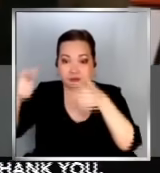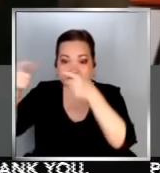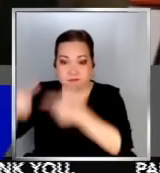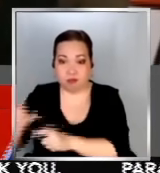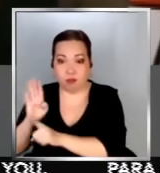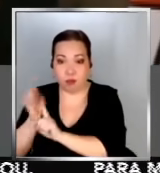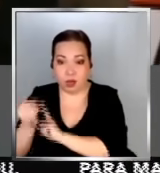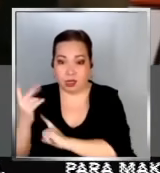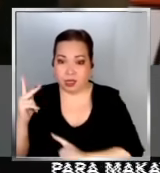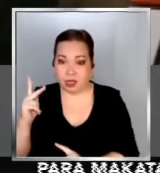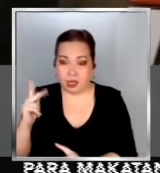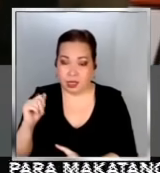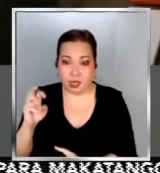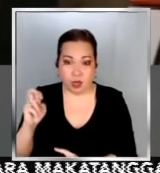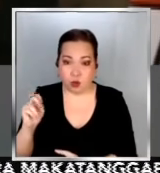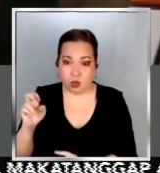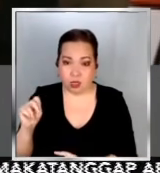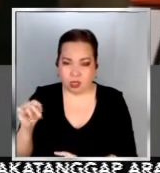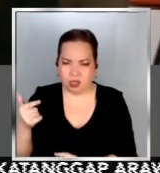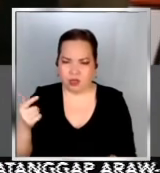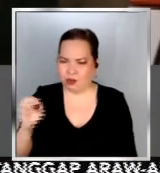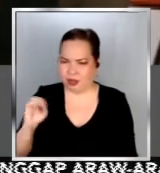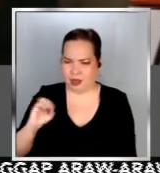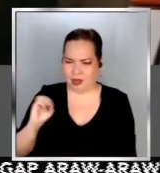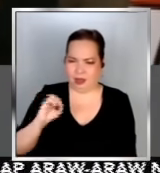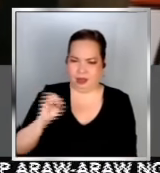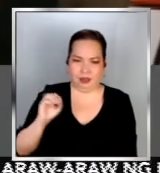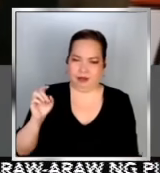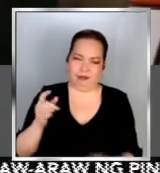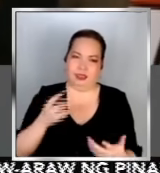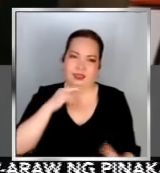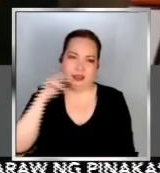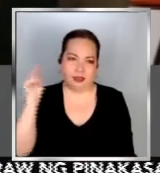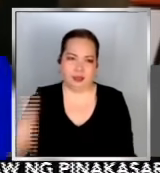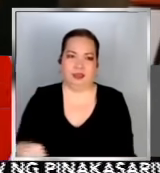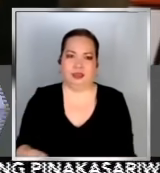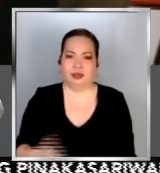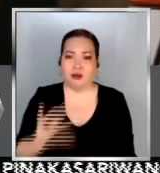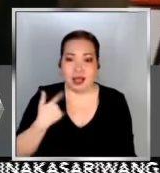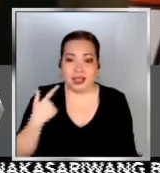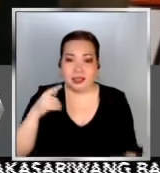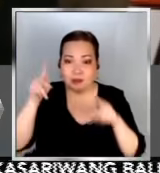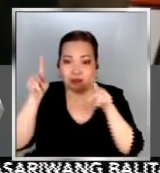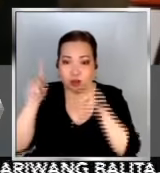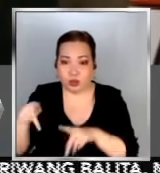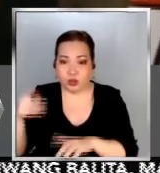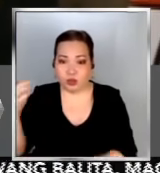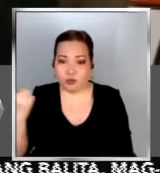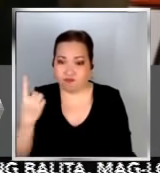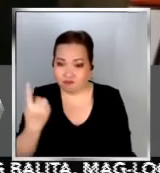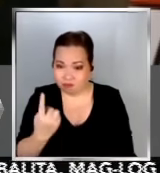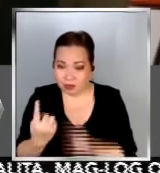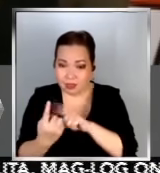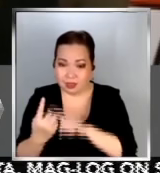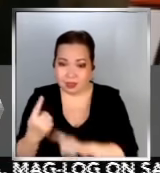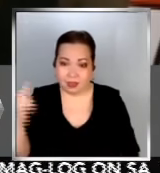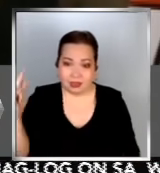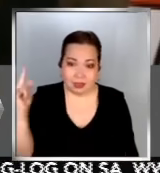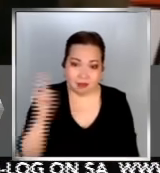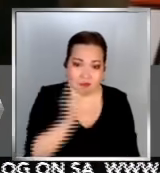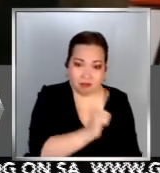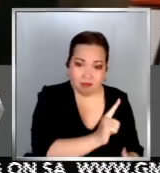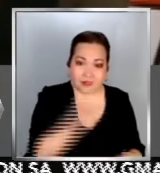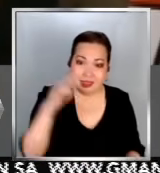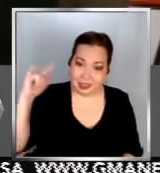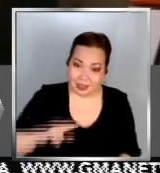did not set foot in the barangay, at it is very unlikely that nakahawa siya sa kanyang